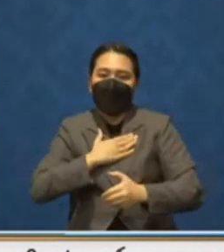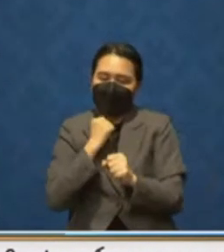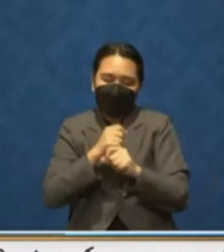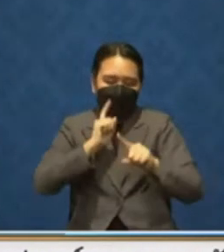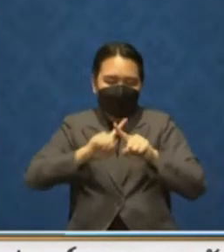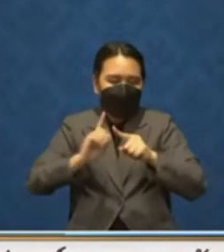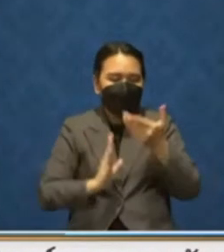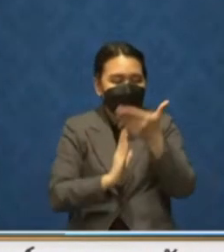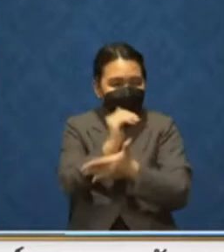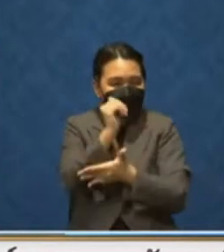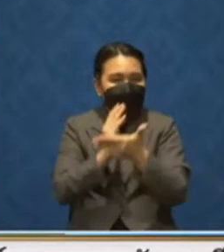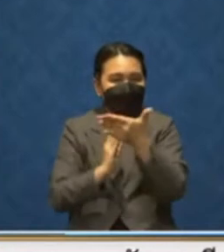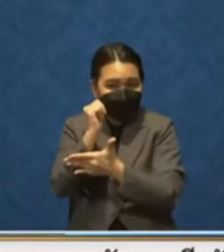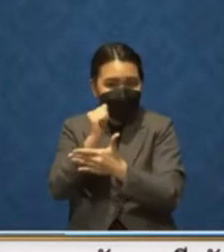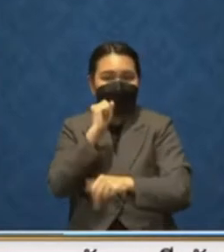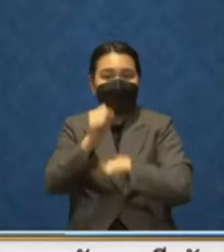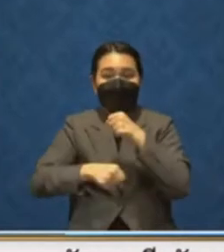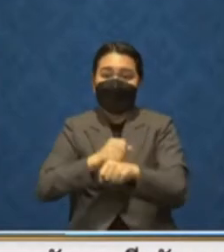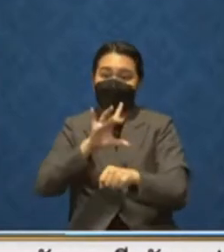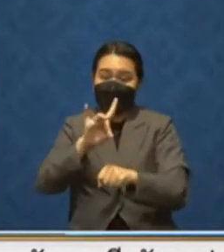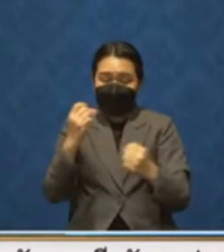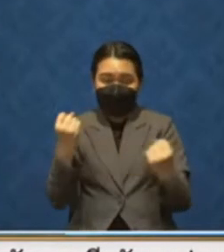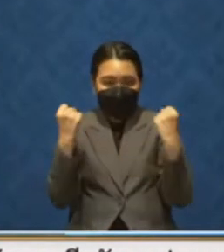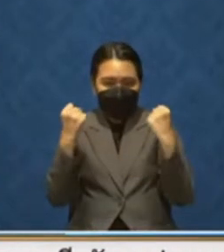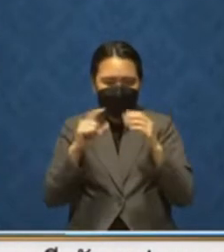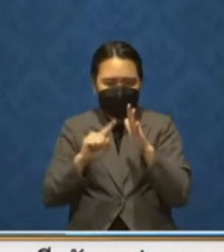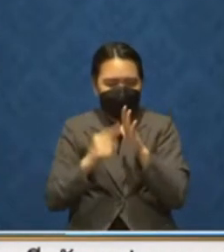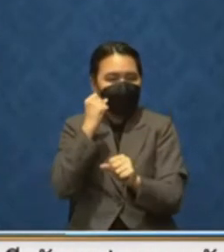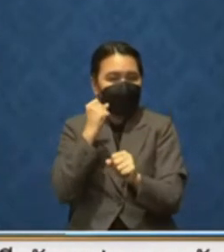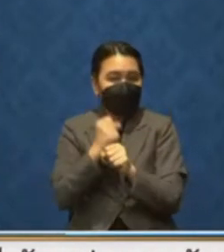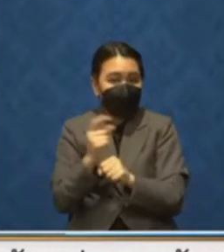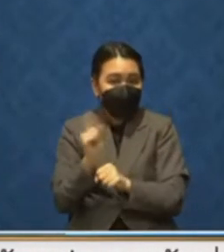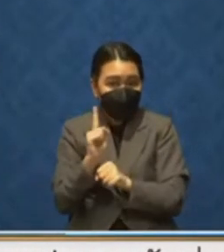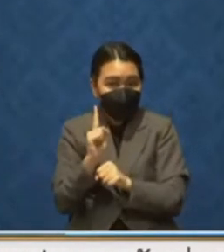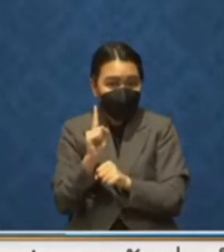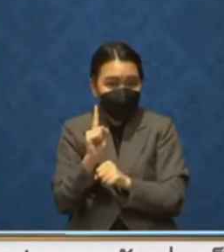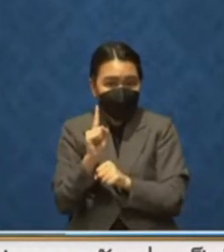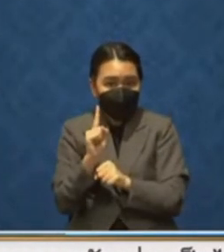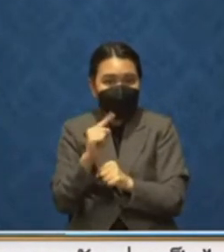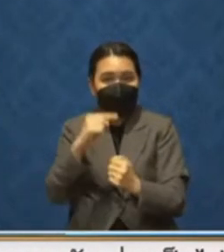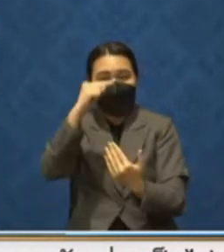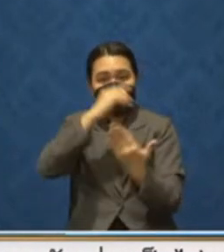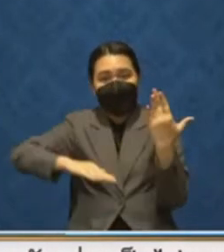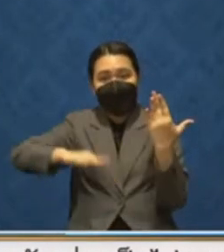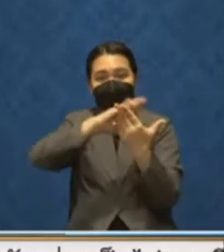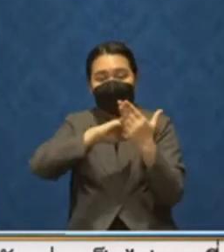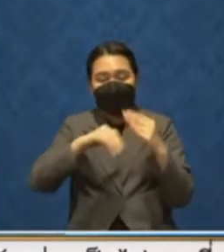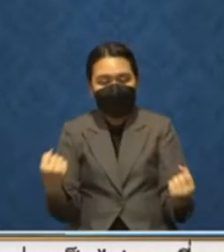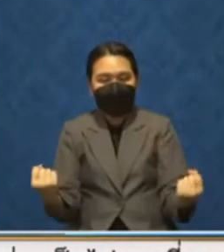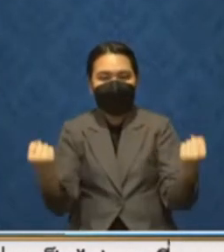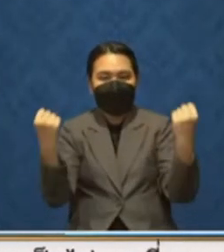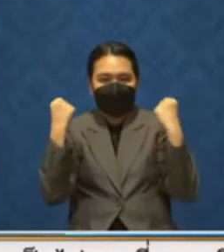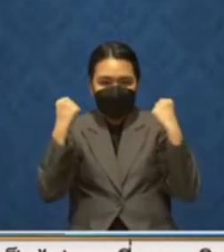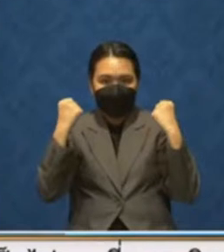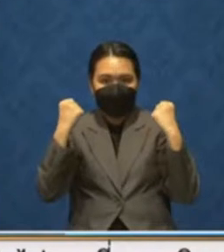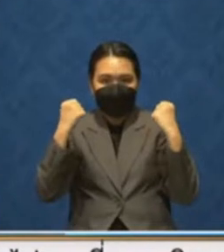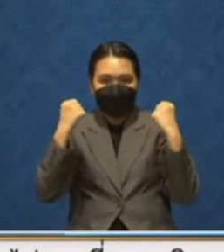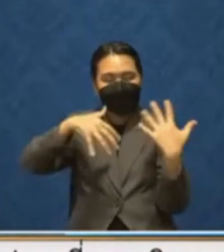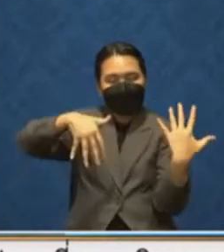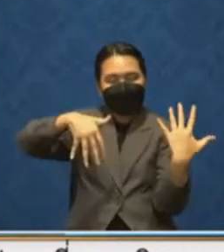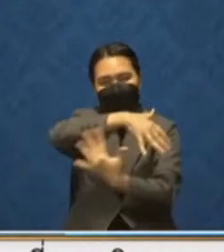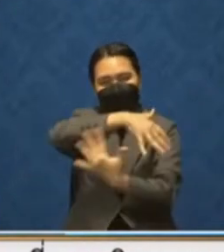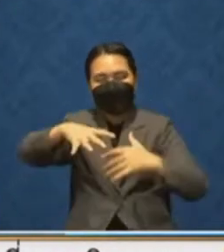8เปลี่ยนความมั่นคงและสิ่งแวดเราต้องทำคือการรักษาความมั่นคงสร้างรักษาบรรยากาศบ้านเมืองให้ส้ม